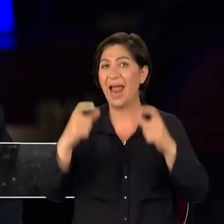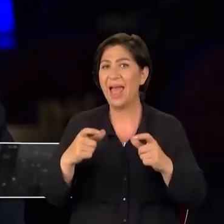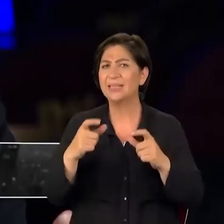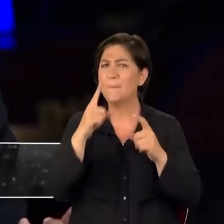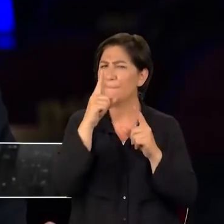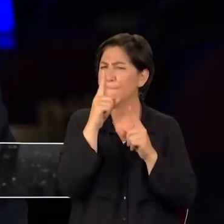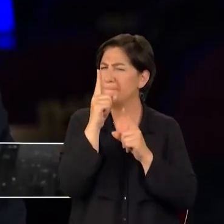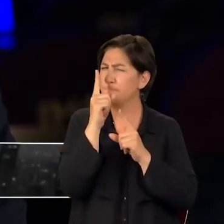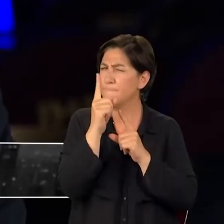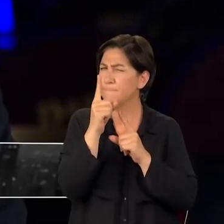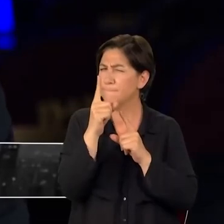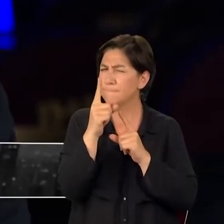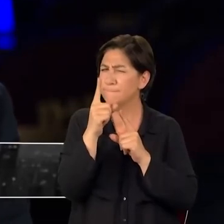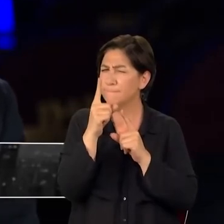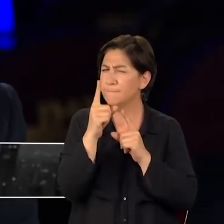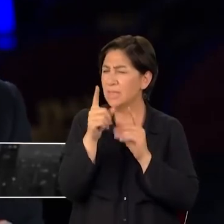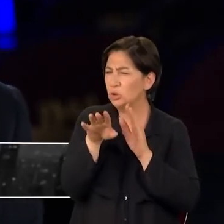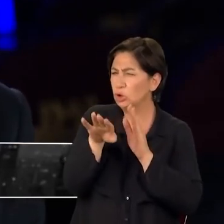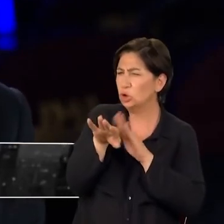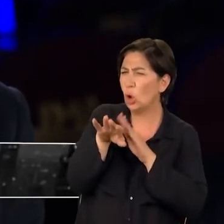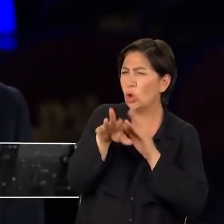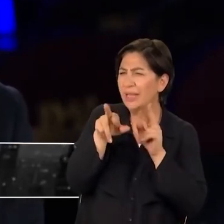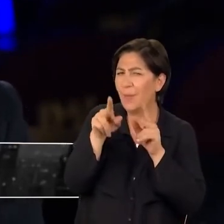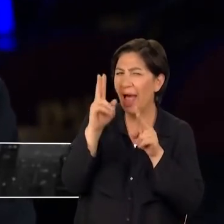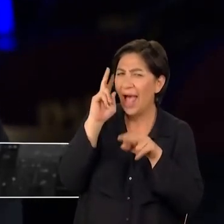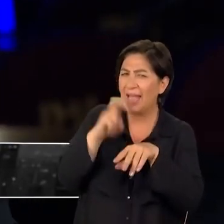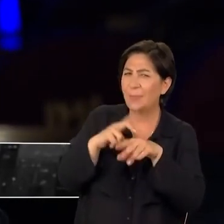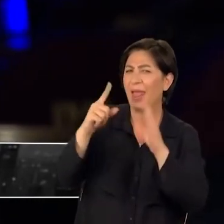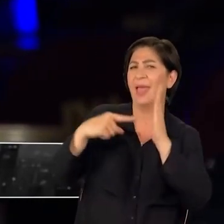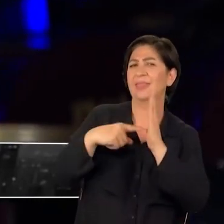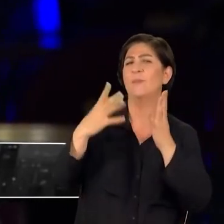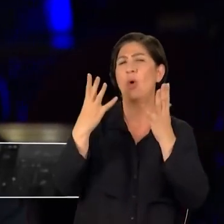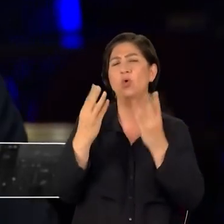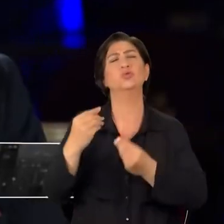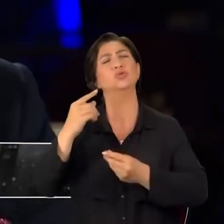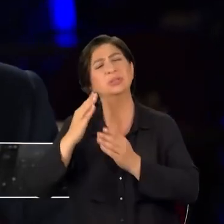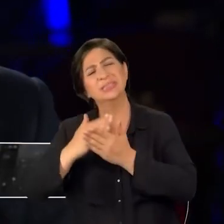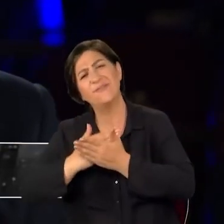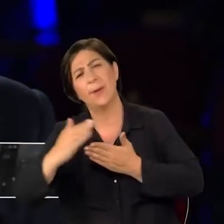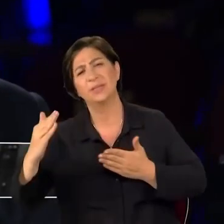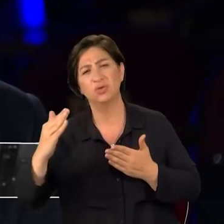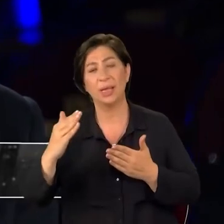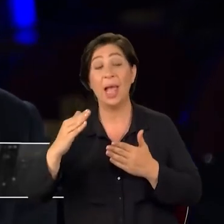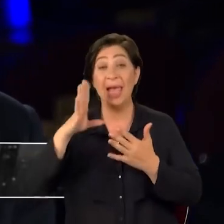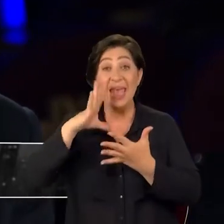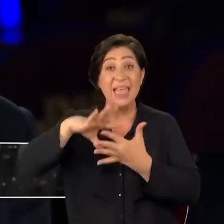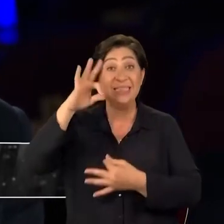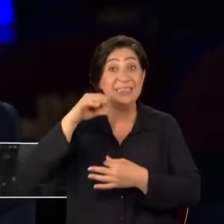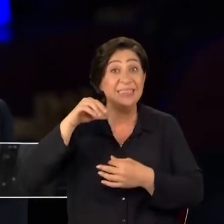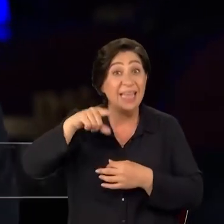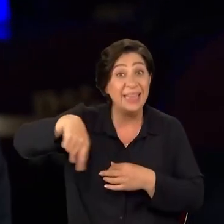bir yerlerde bir tarafından sol bir şeyleri andıran bir ideoloji varlığını sürdürecektir. Öte